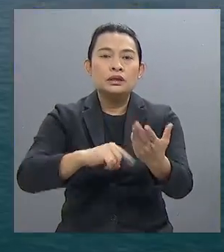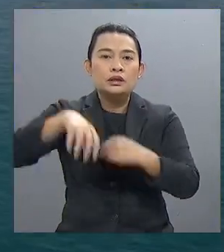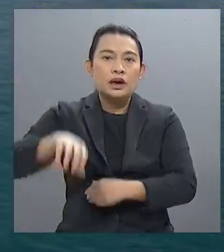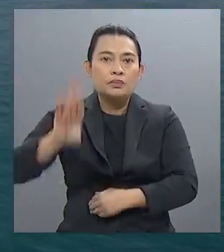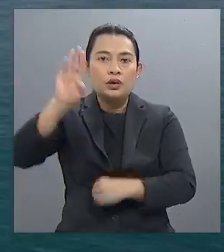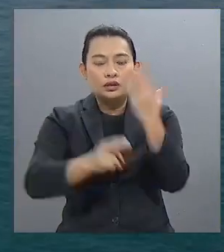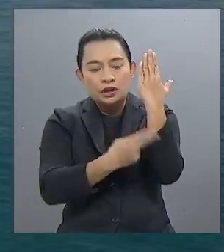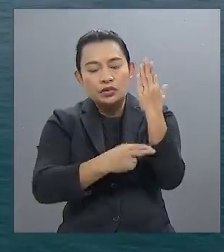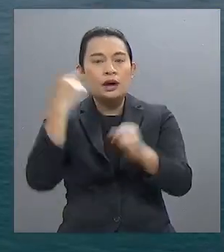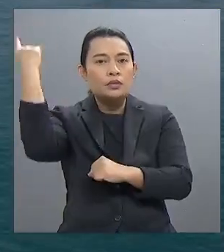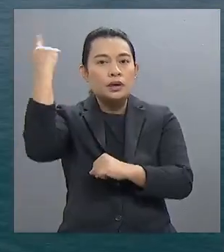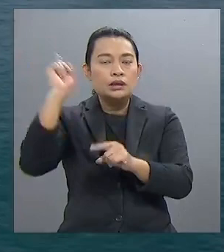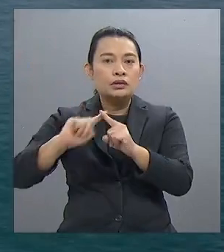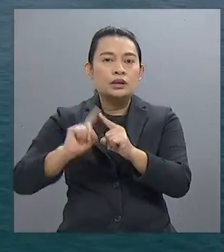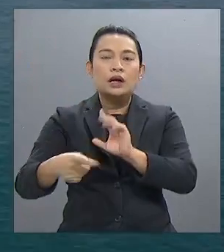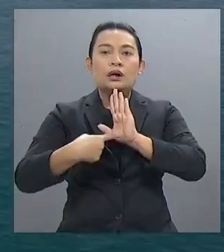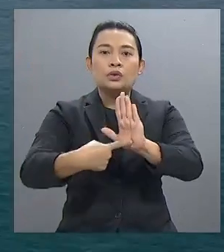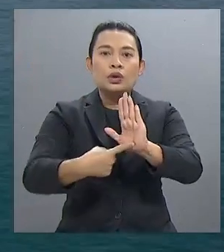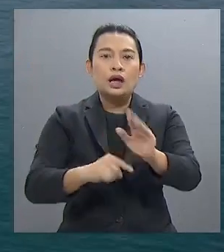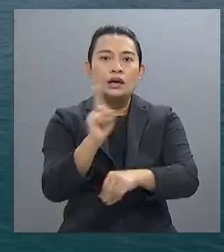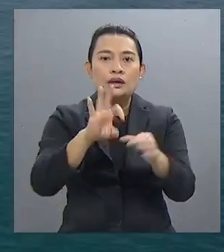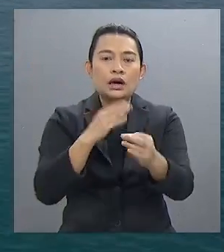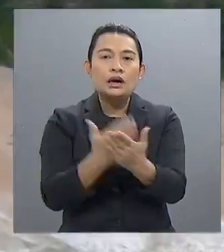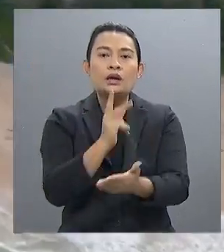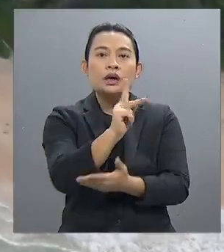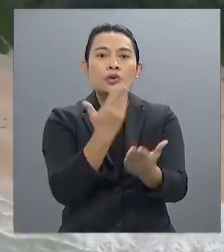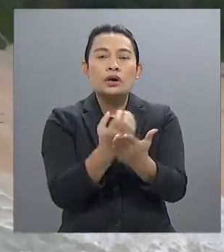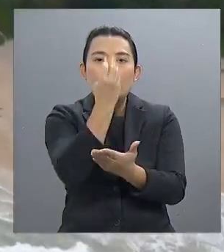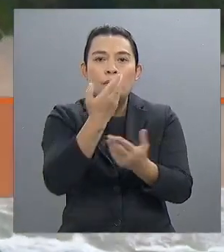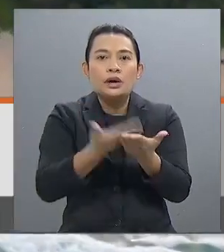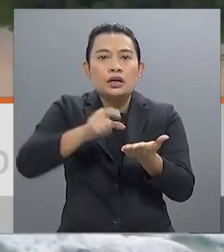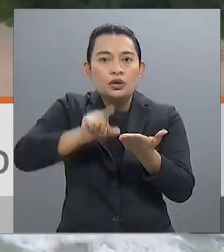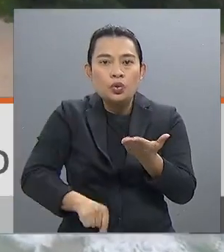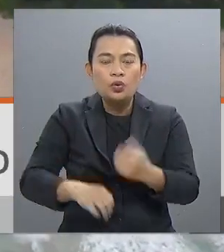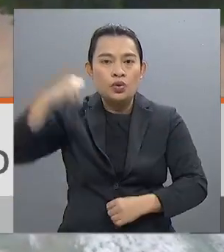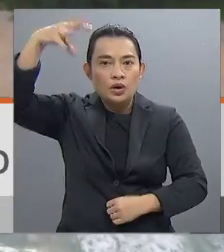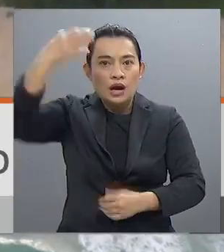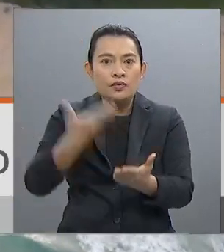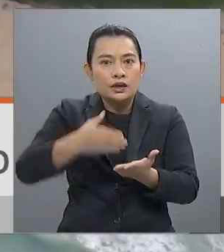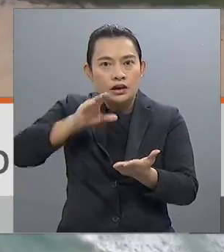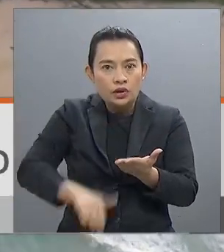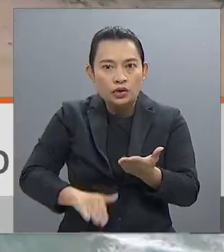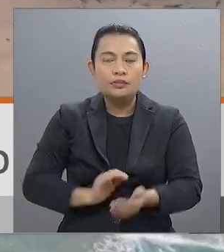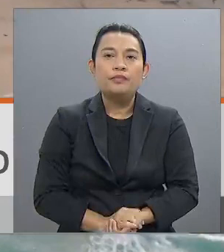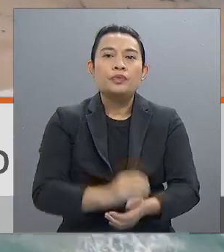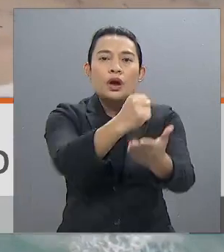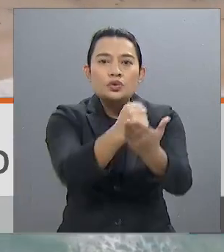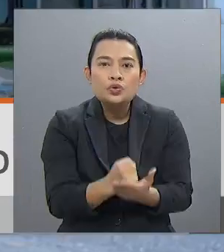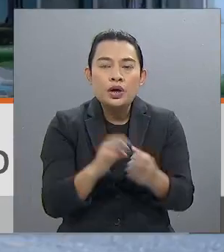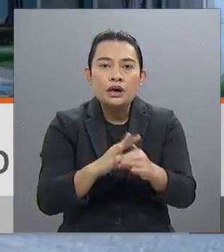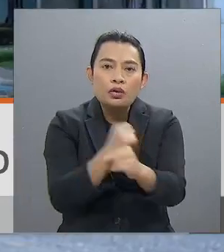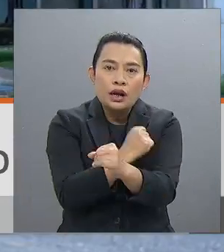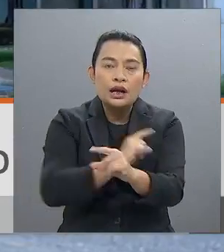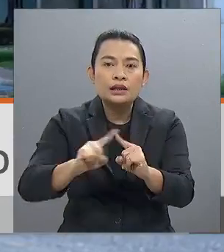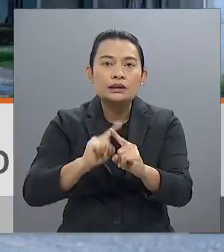ท่องเที่ยวอย่างเช่นการเข้าถึงแหล่งเงินกู้ดอกเบี้ยต่ำการลดค่าไฟฟ้าการช่วยสมทบค่าจ้างแรงงานเพื่อพยุงการ